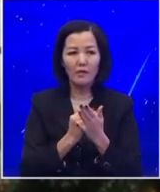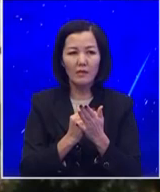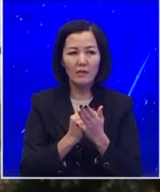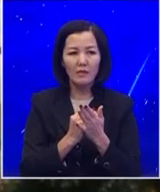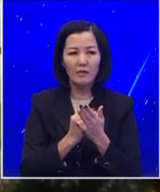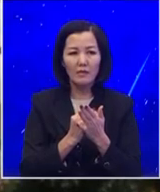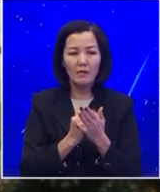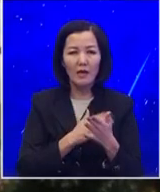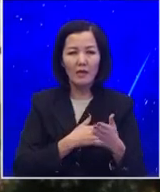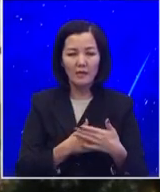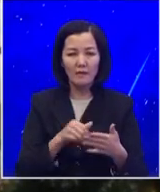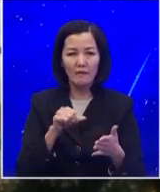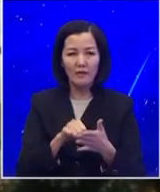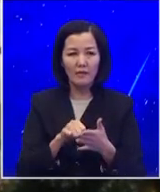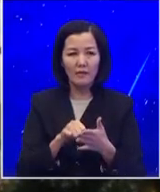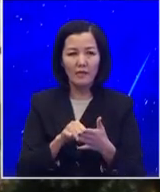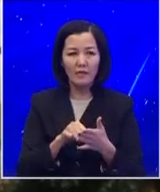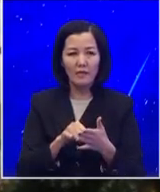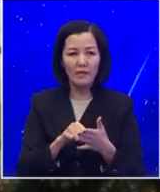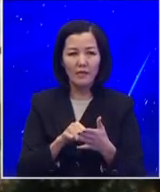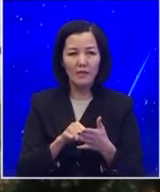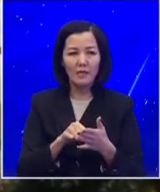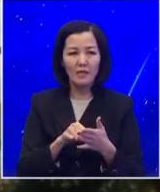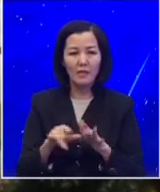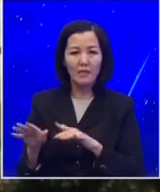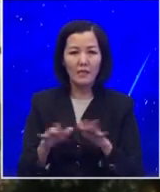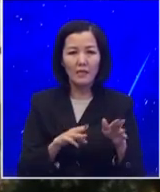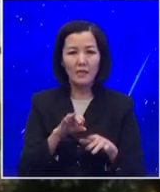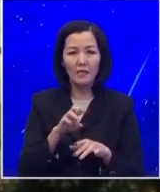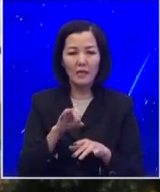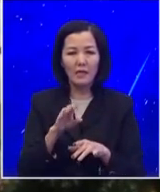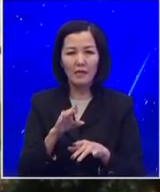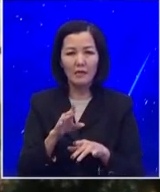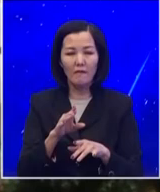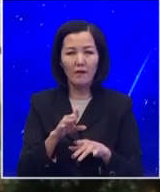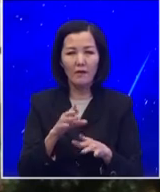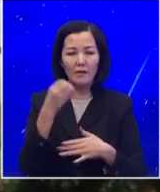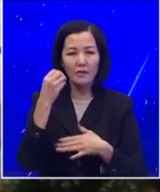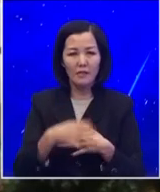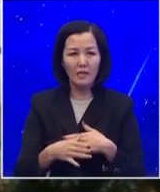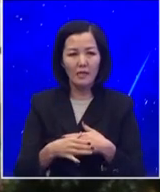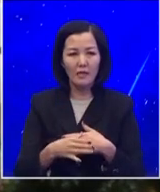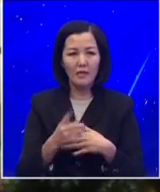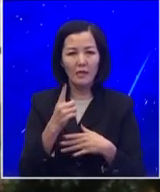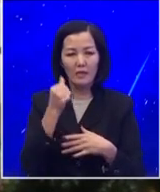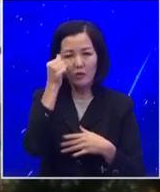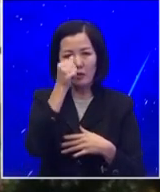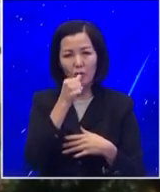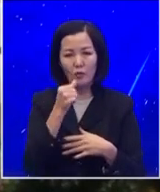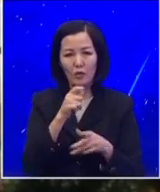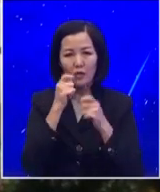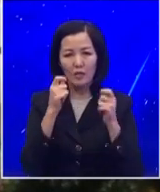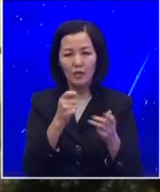все активисты, которые непосредственно участвовали в деятельности татарского центра на протяжении всего года. Также были награждены